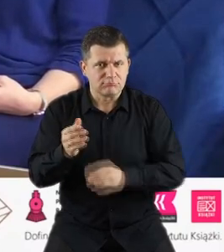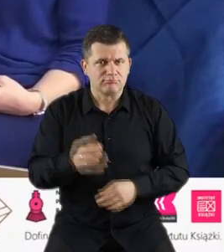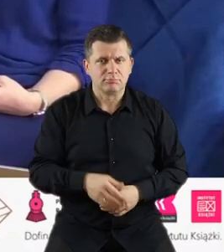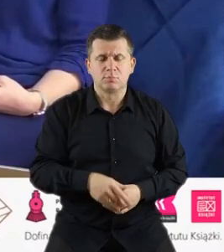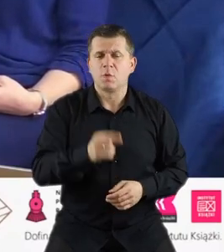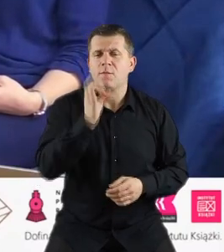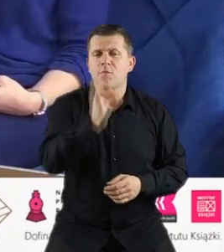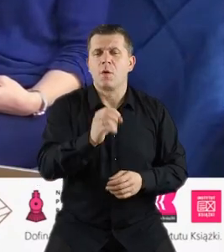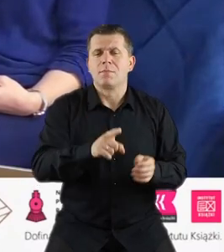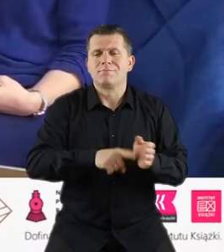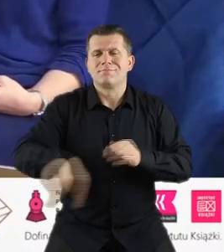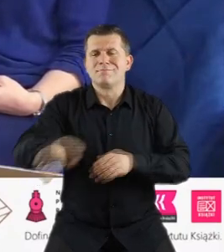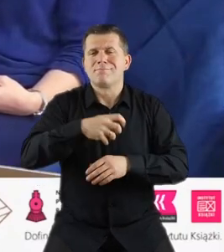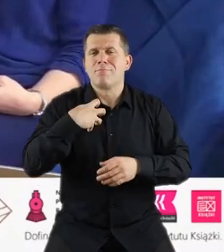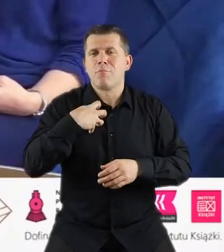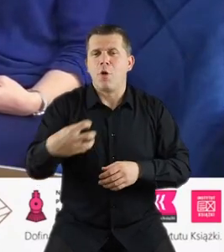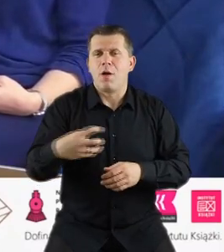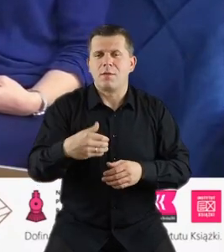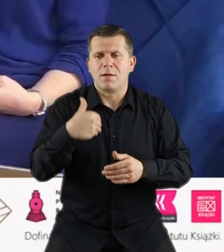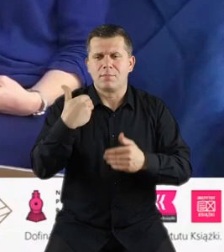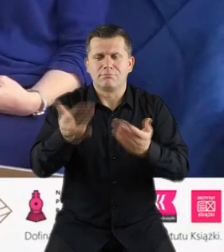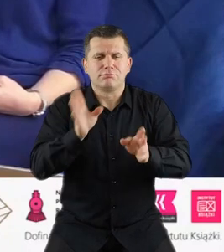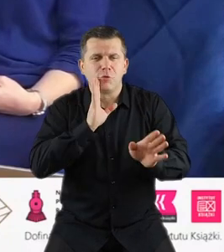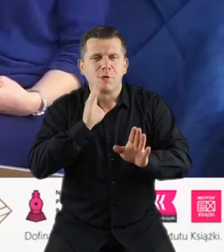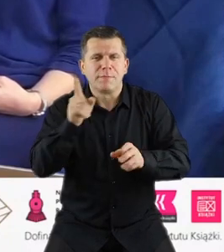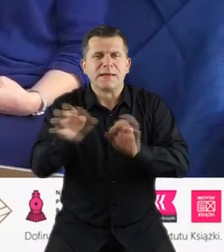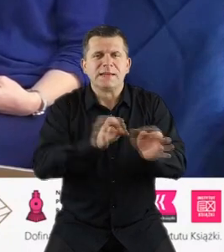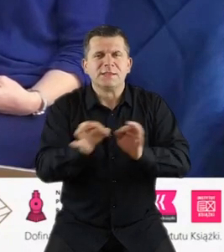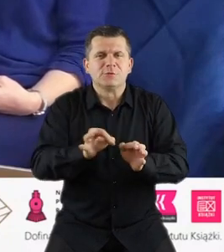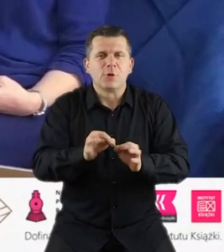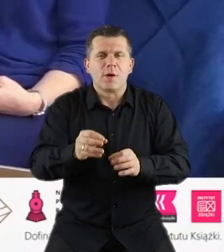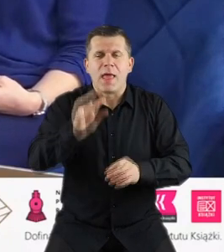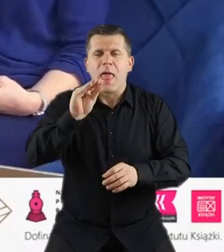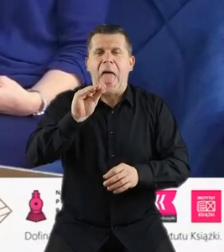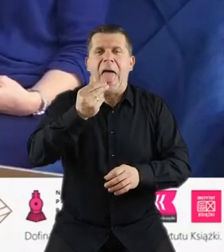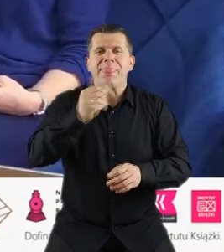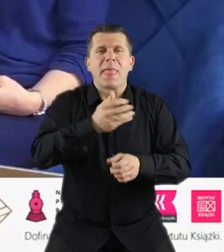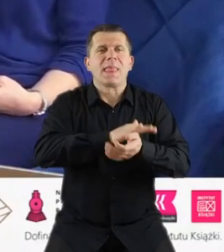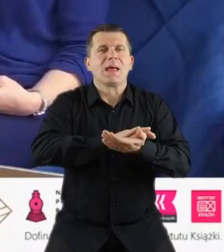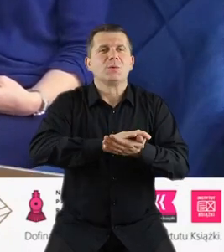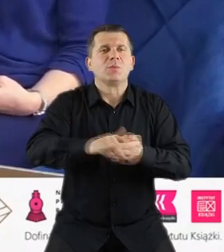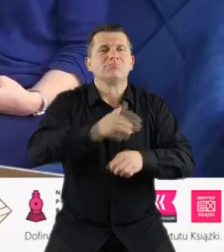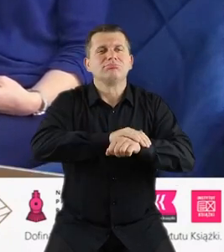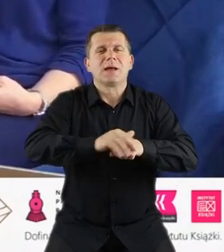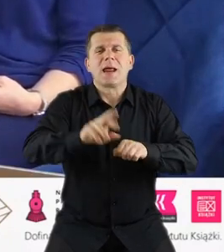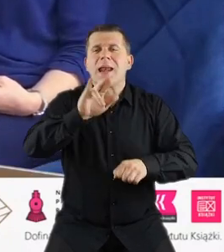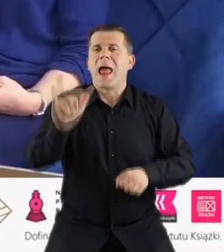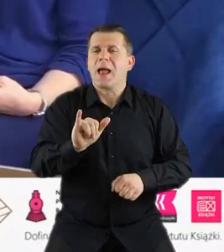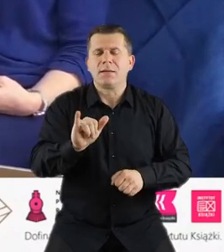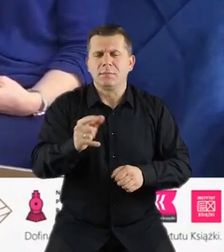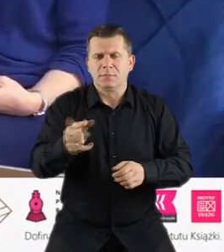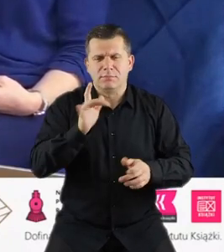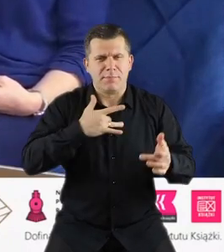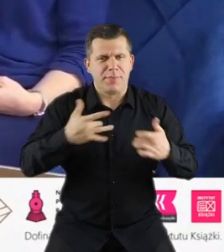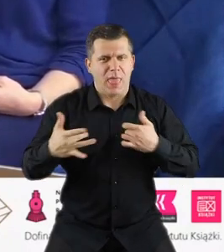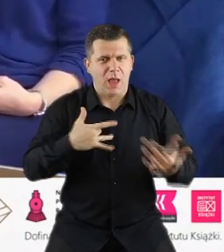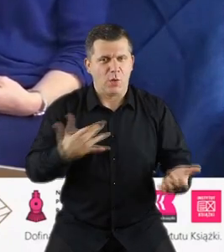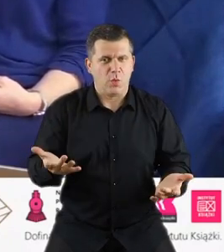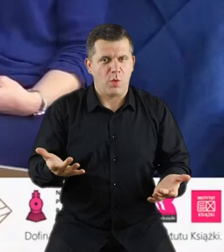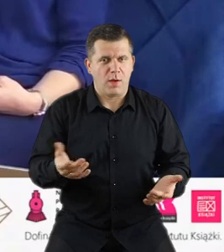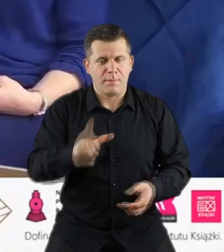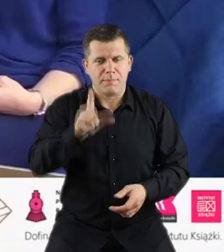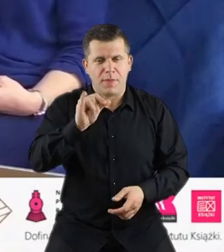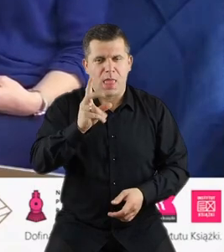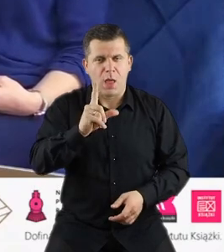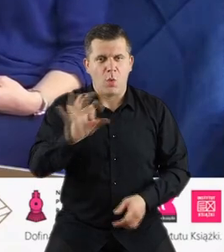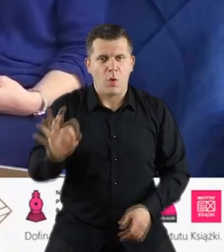pani swoim bohaterom piekło zamiast tego Edenu, raju, właściwie pierwszy krąg